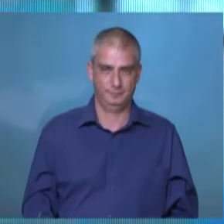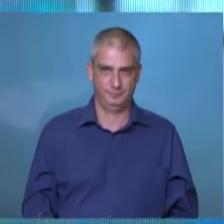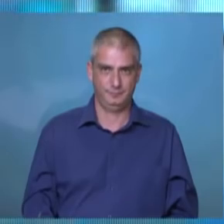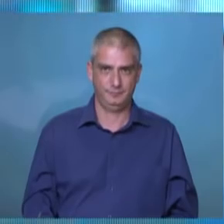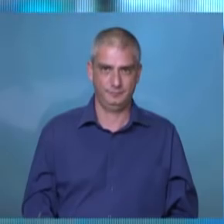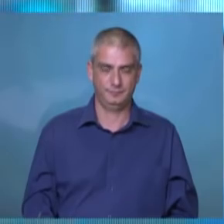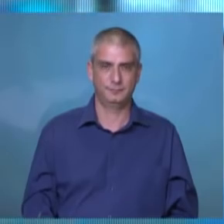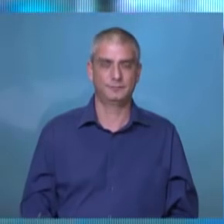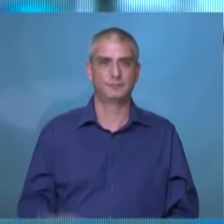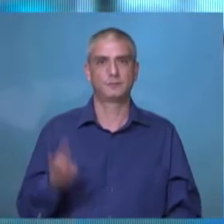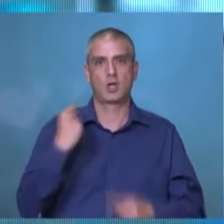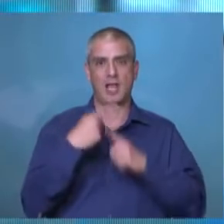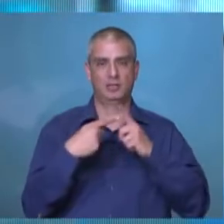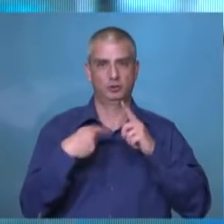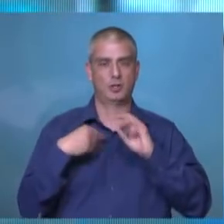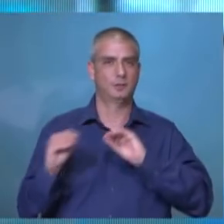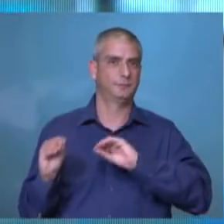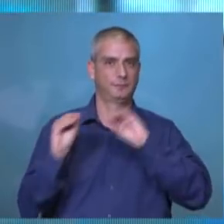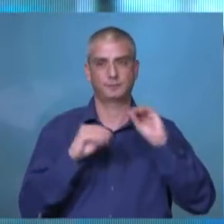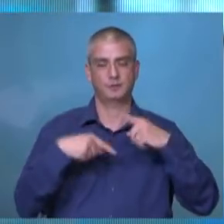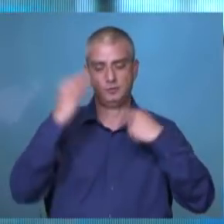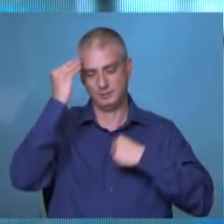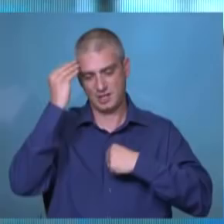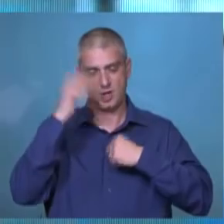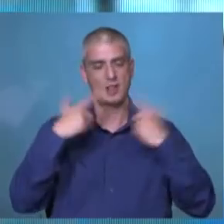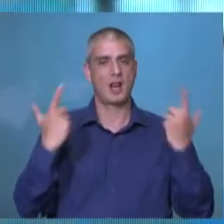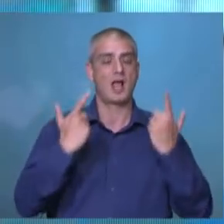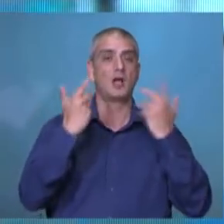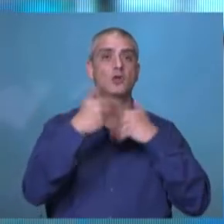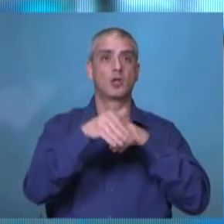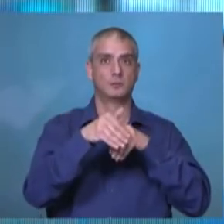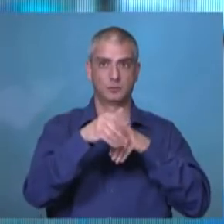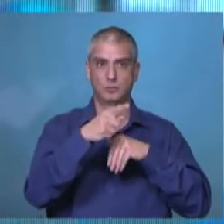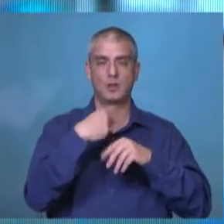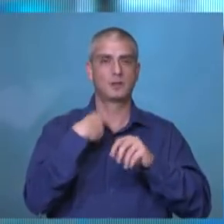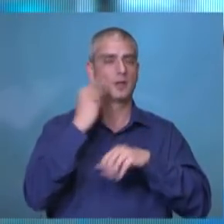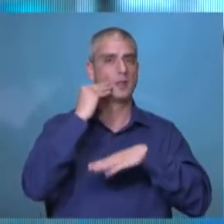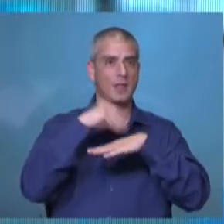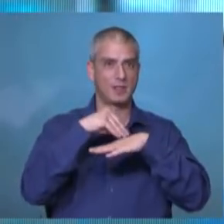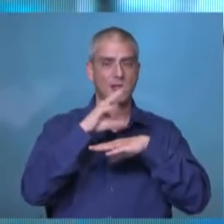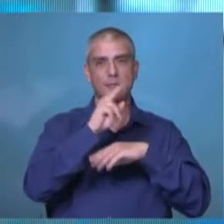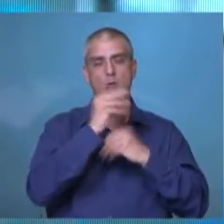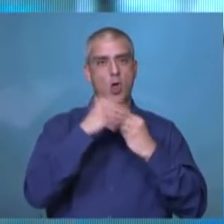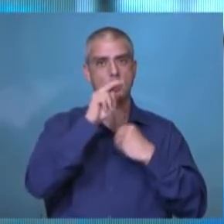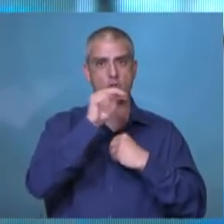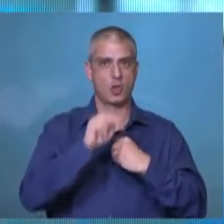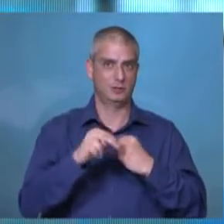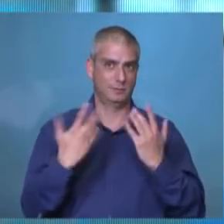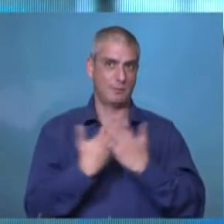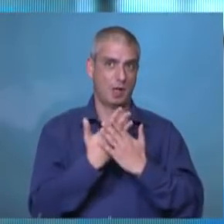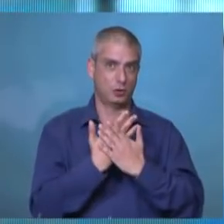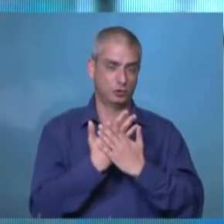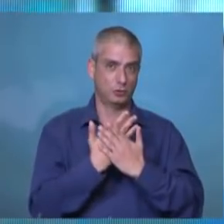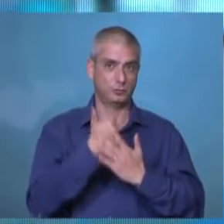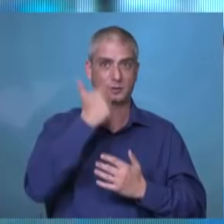אנחנו חצי שעה לפני המעבר מיום הזיכרון לחגיגות יום העצמאות. ברשותכם נעדכן עכשיו גם בנושאים אחרים בחדשות.